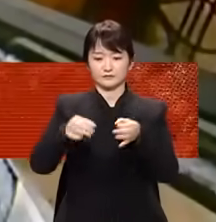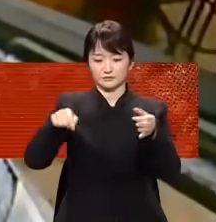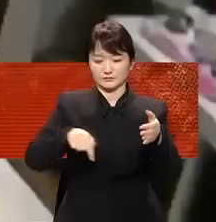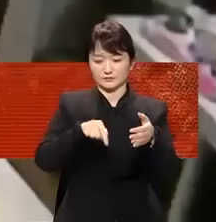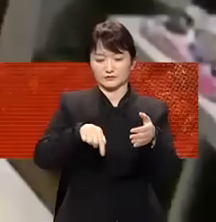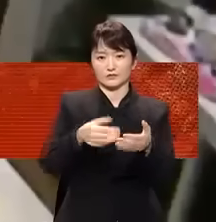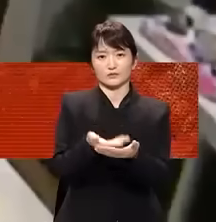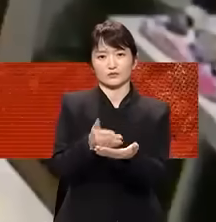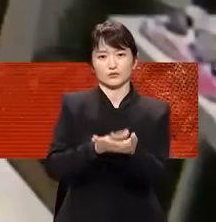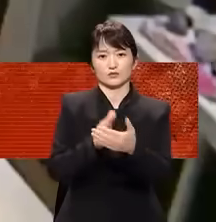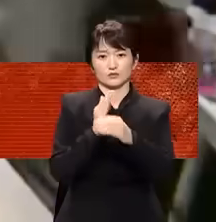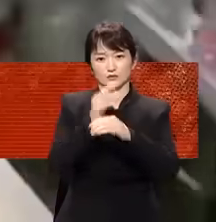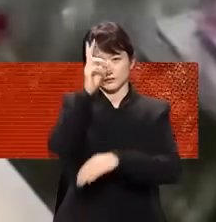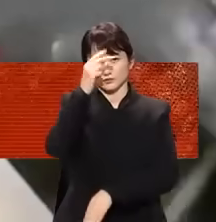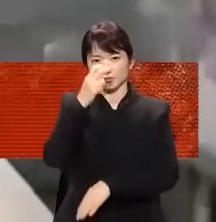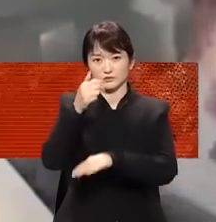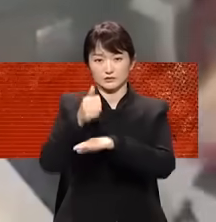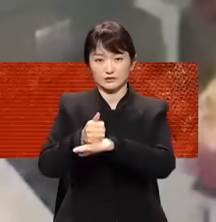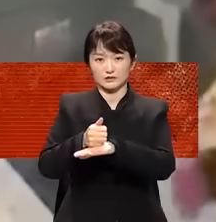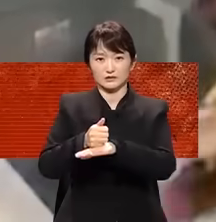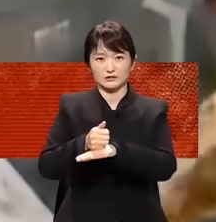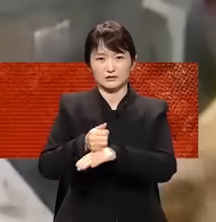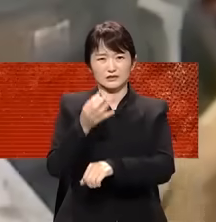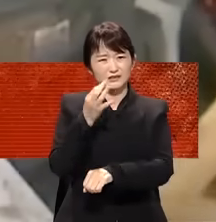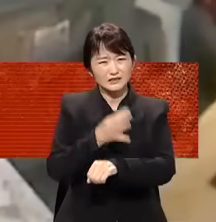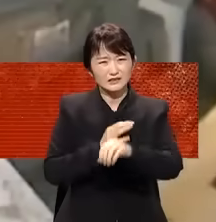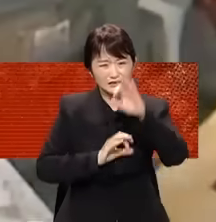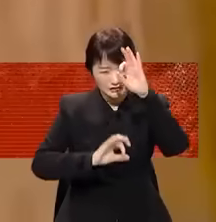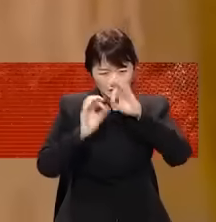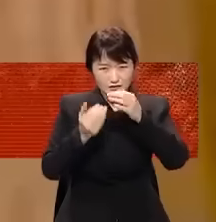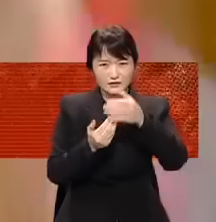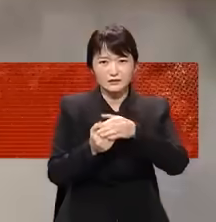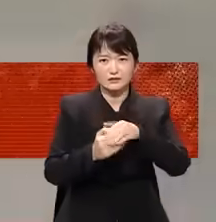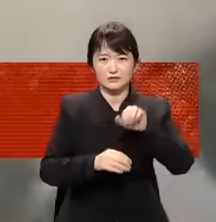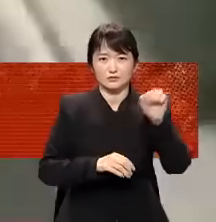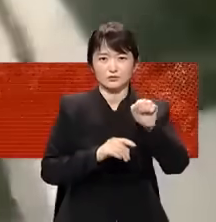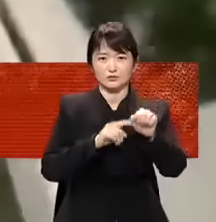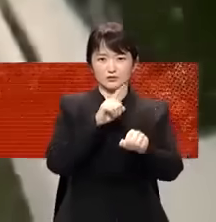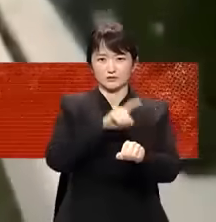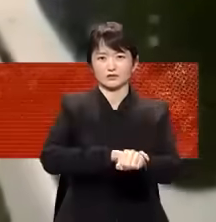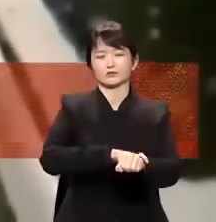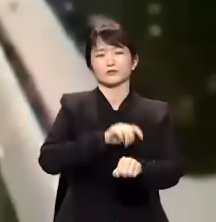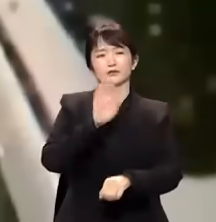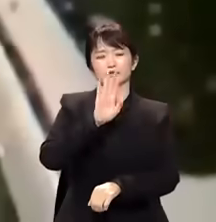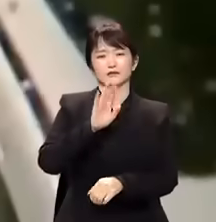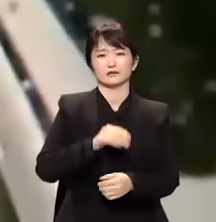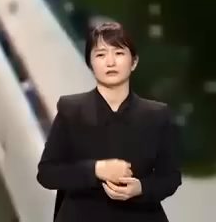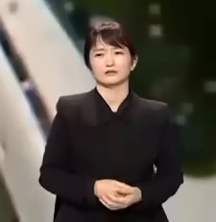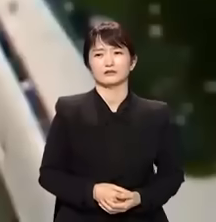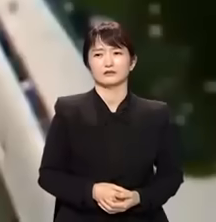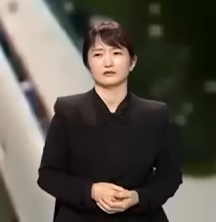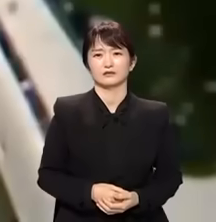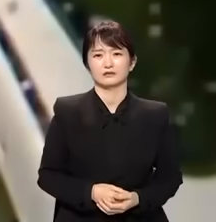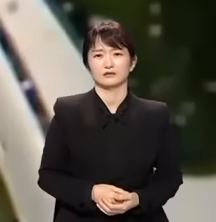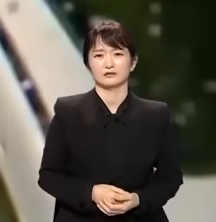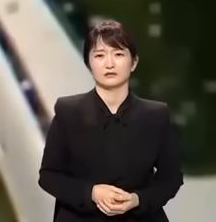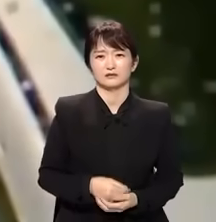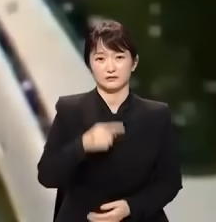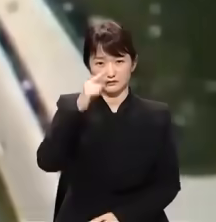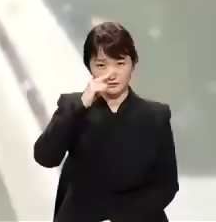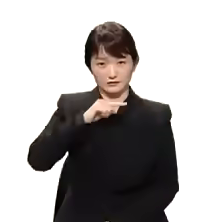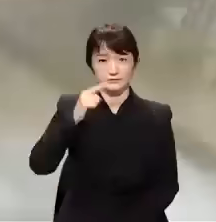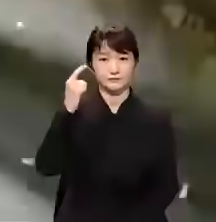보수 중이고요 경찰은 조사 결과 단순 사고였다고 보고이 운전자를 체포하지 않았다고 합니다 어우 자 다음은